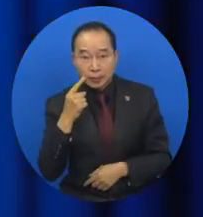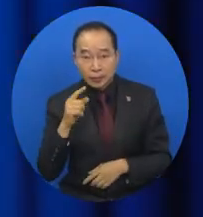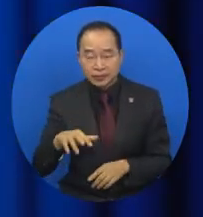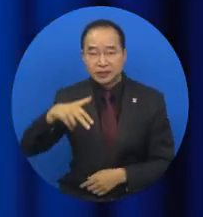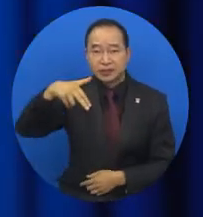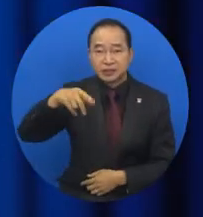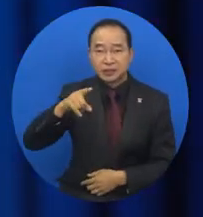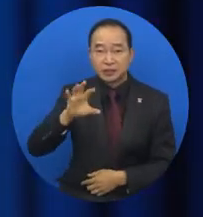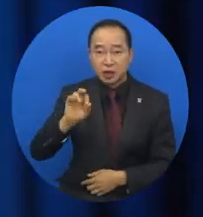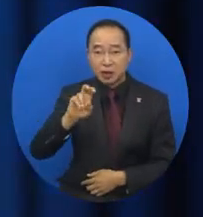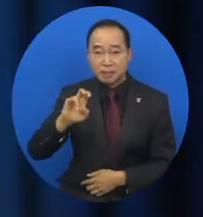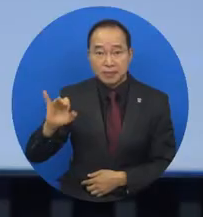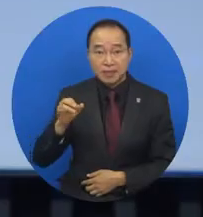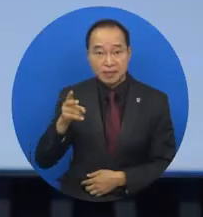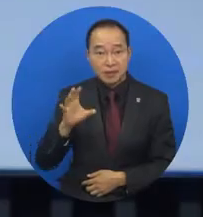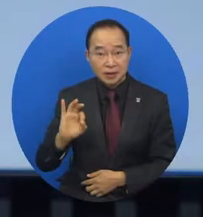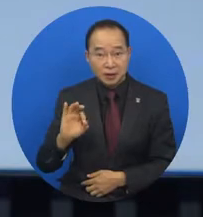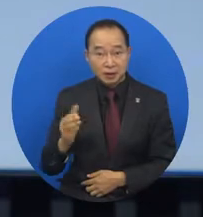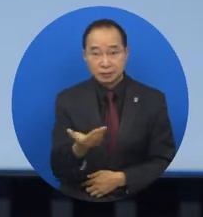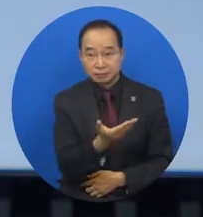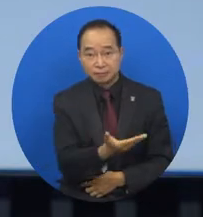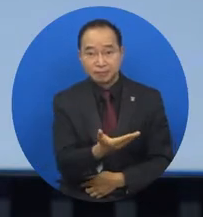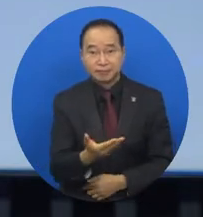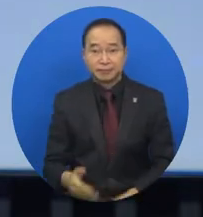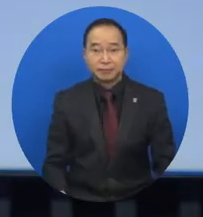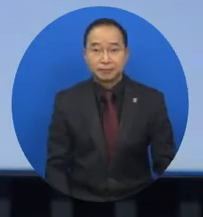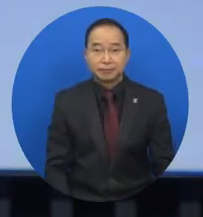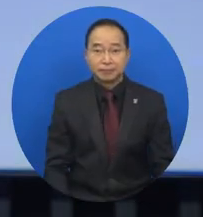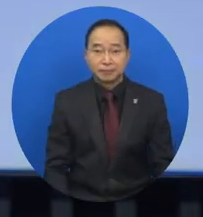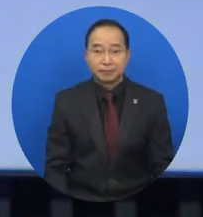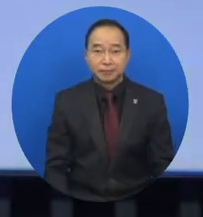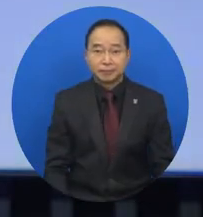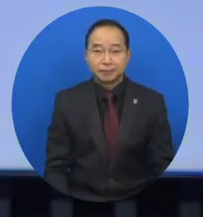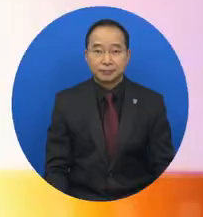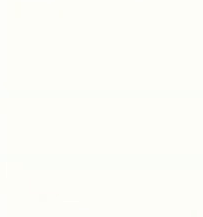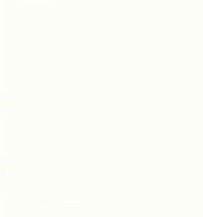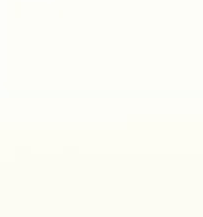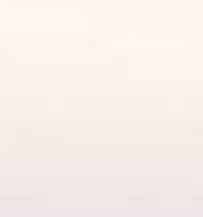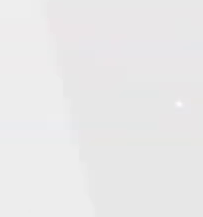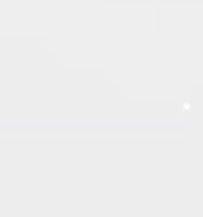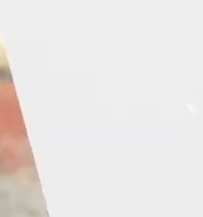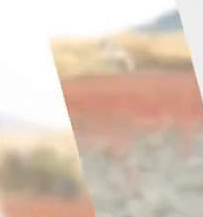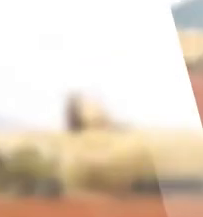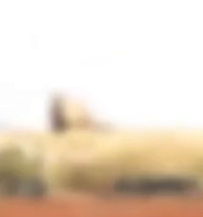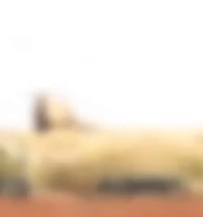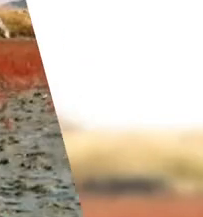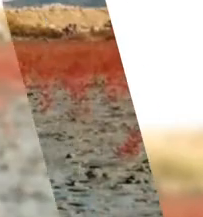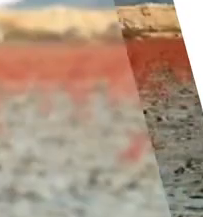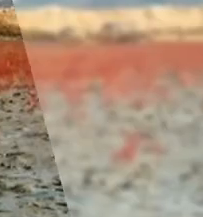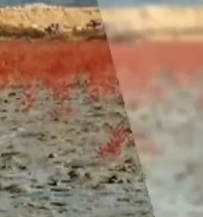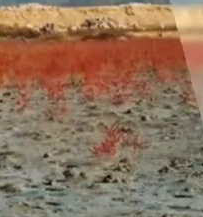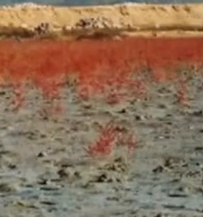표현 예술 치료사로 변신한 정명 박사 이야기 함께 들어봅니다.